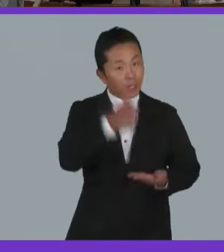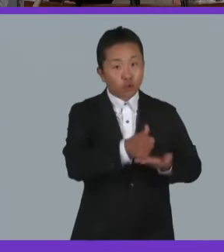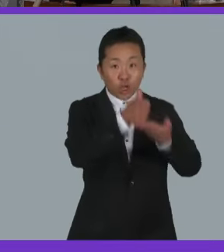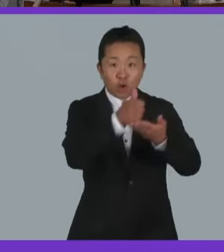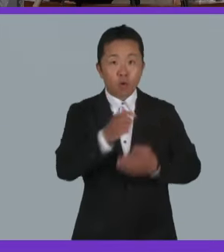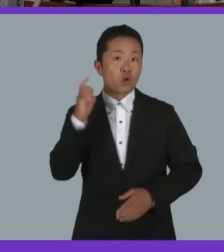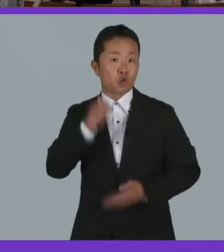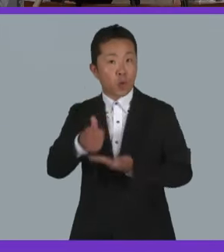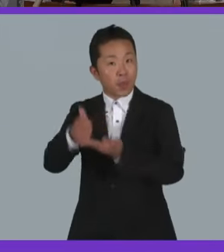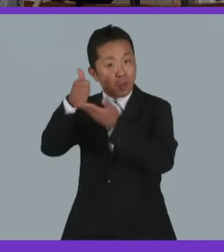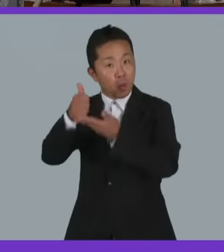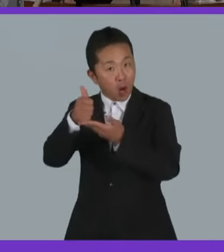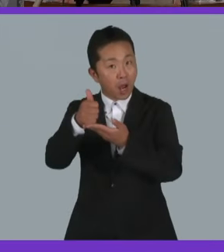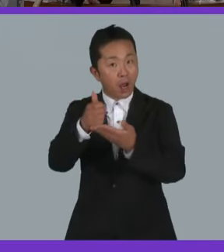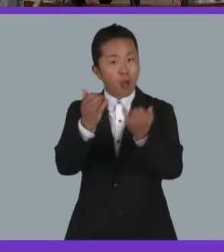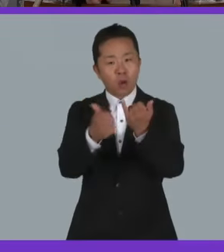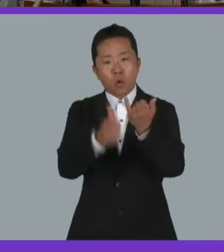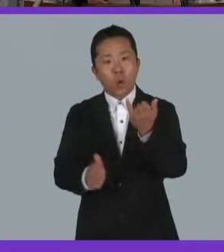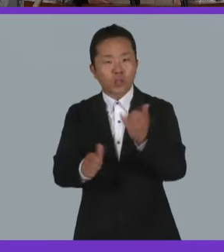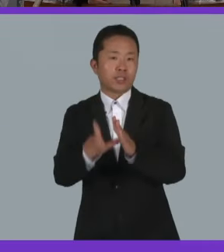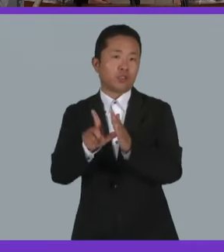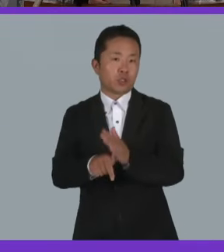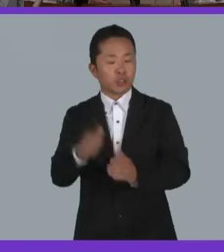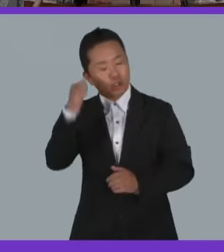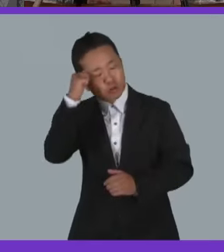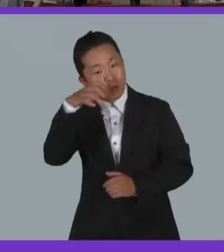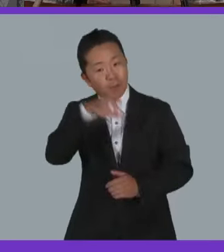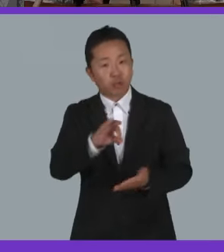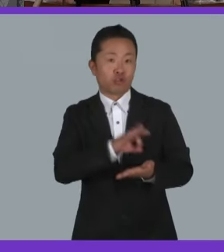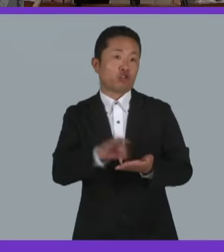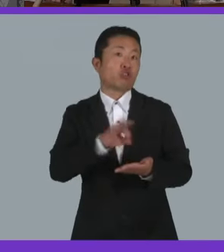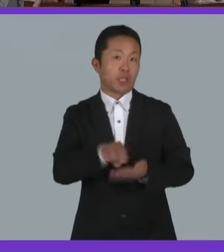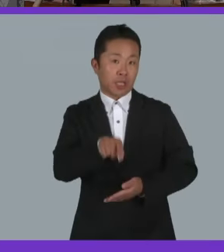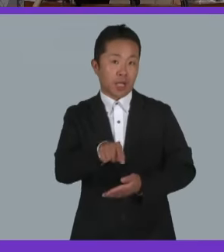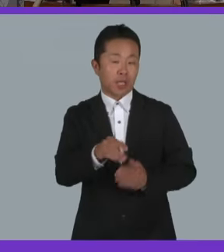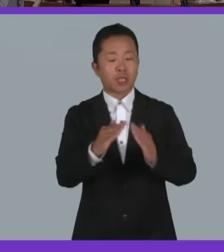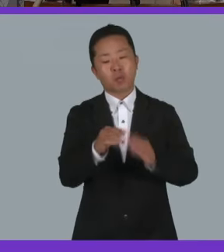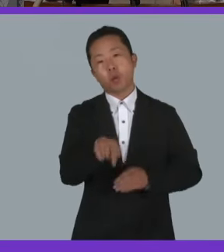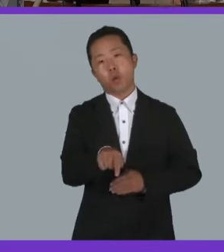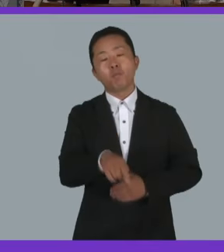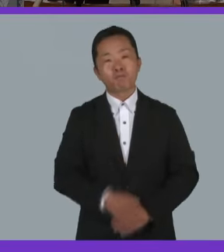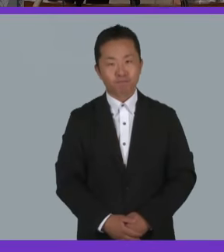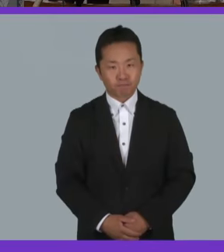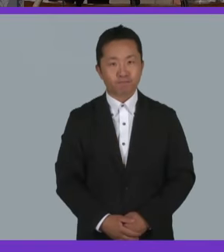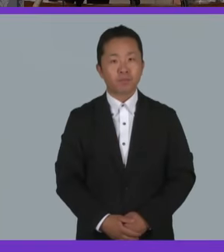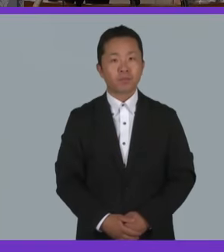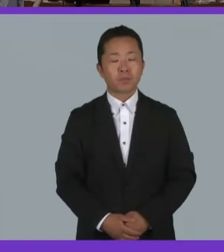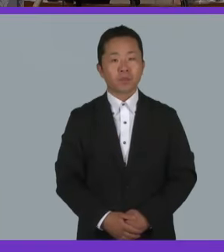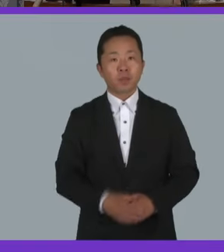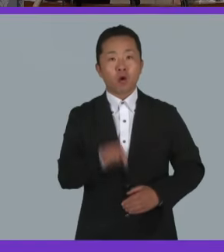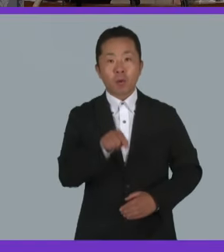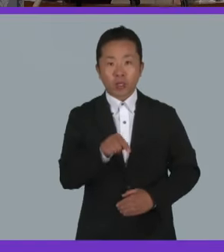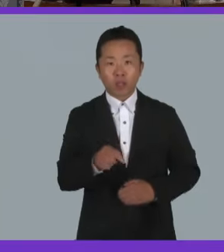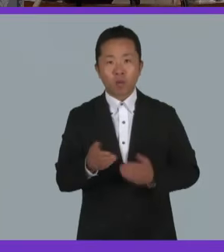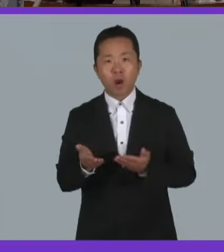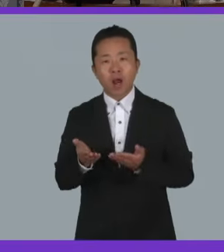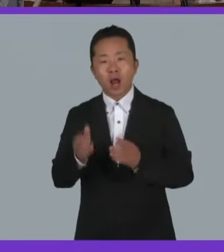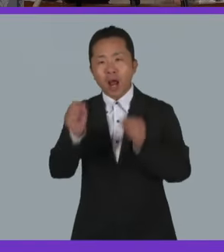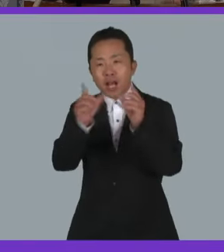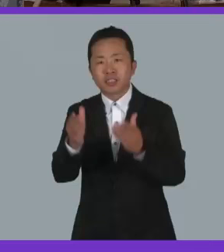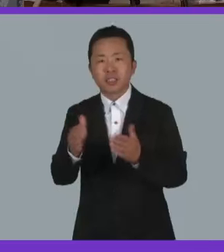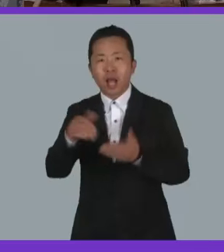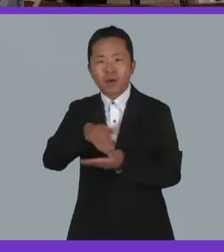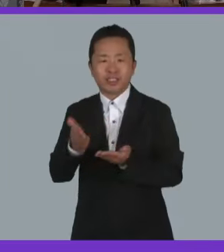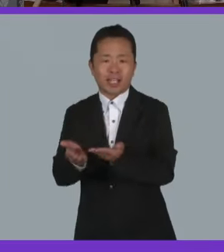が皇太子時代に宿泊所として使用されていた建物でもございます。本丸御殿は阪神・淡路大震災の際に建物